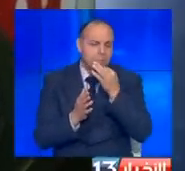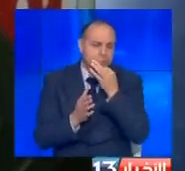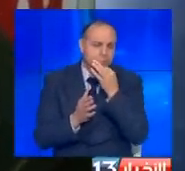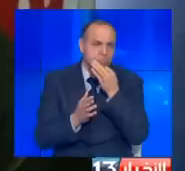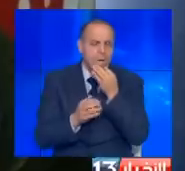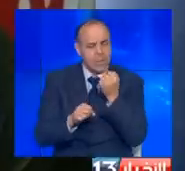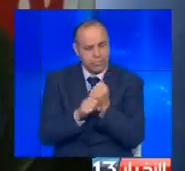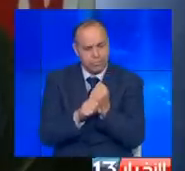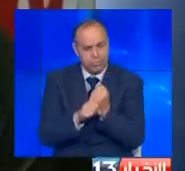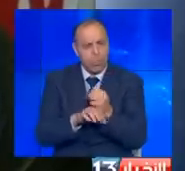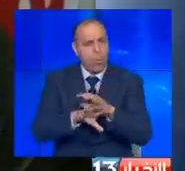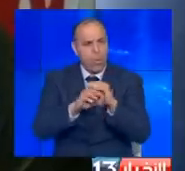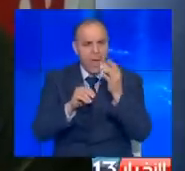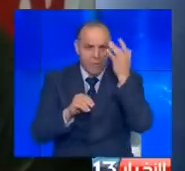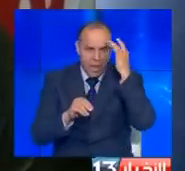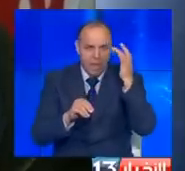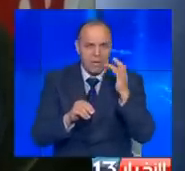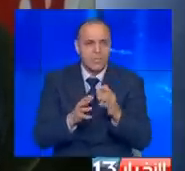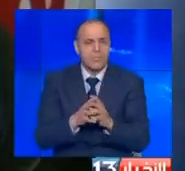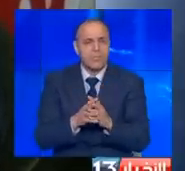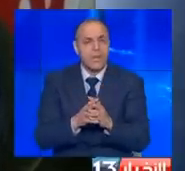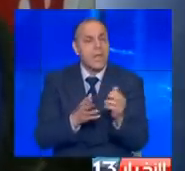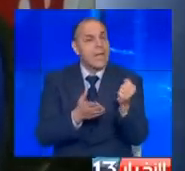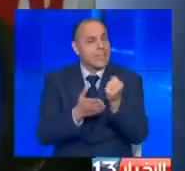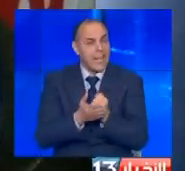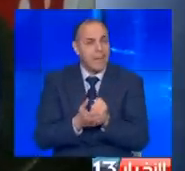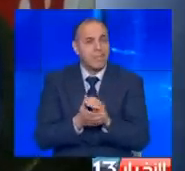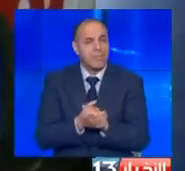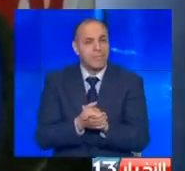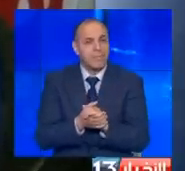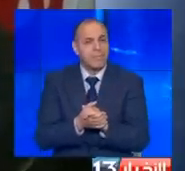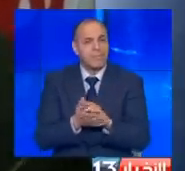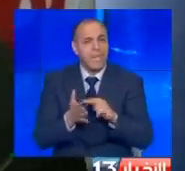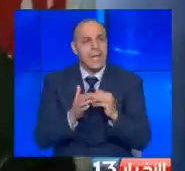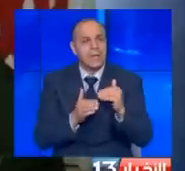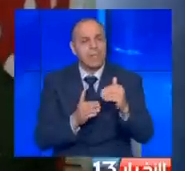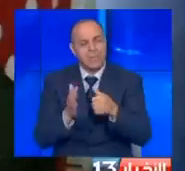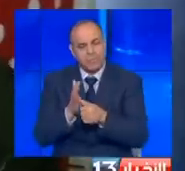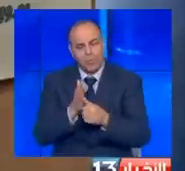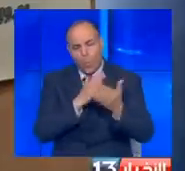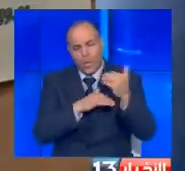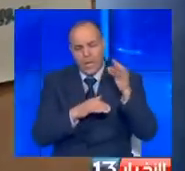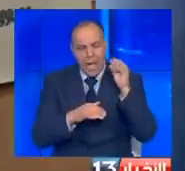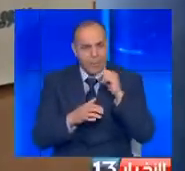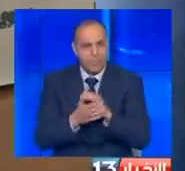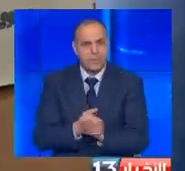والاستثمار فيه كانت ورقه في غير مادي دعم للتنميه الهويه والانتماء